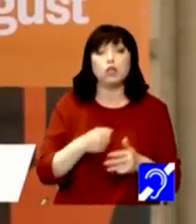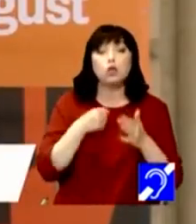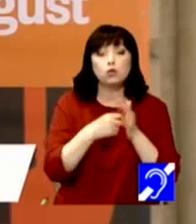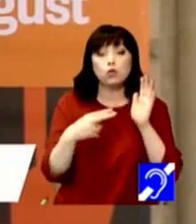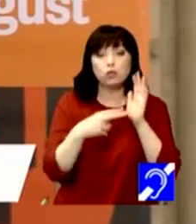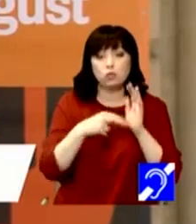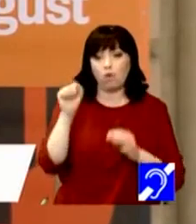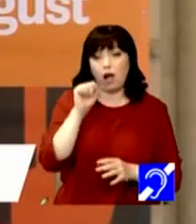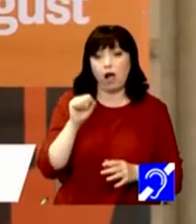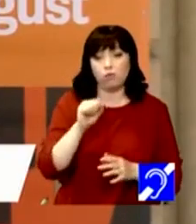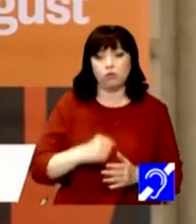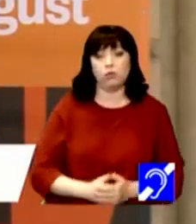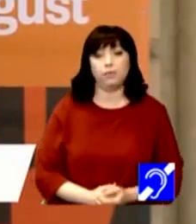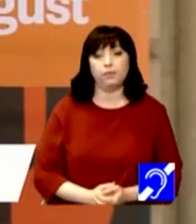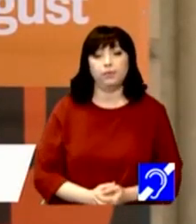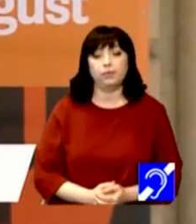7 august.